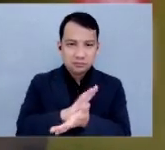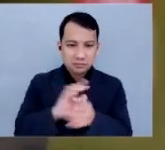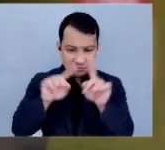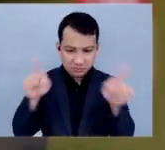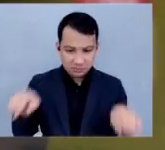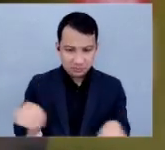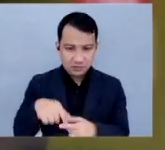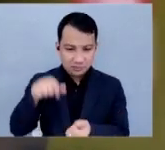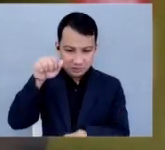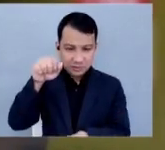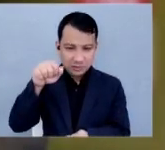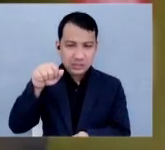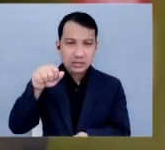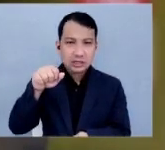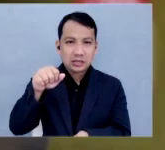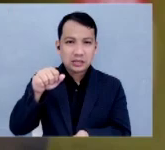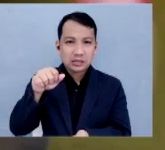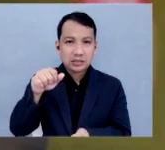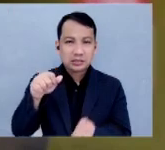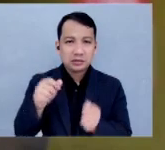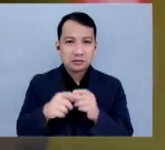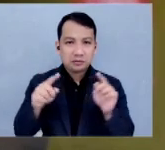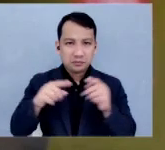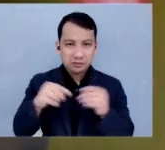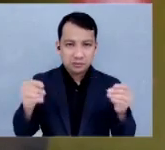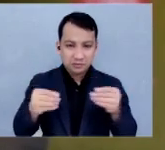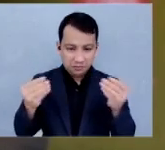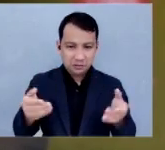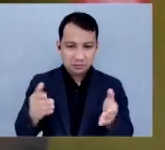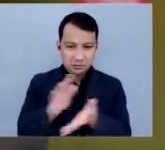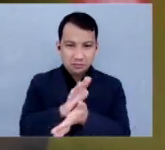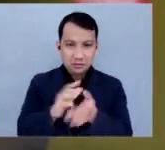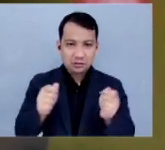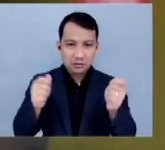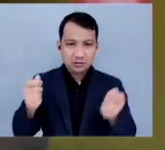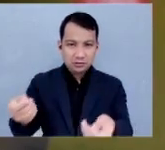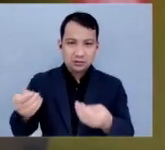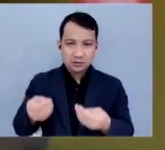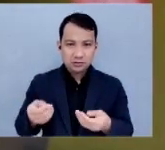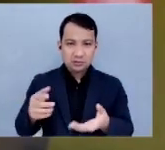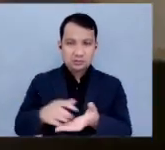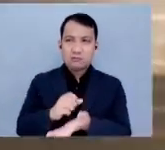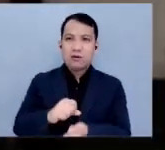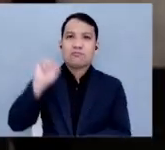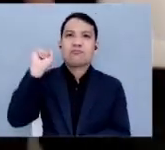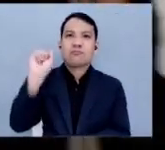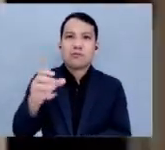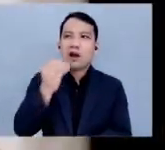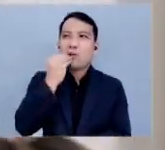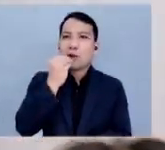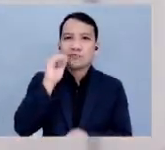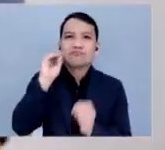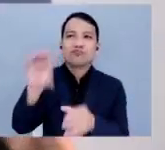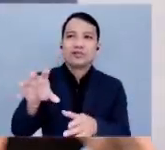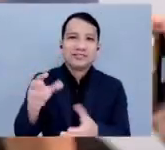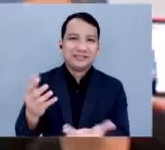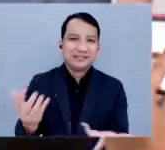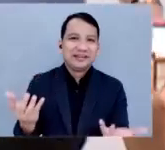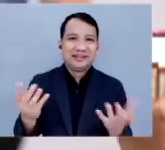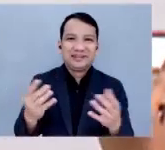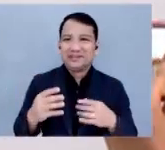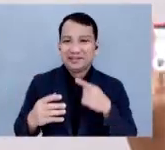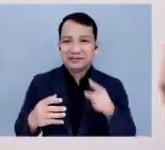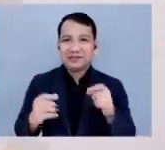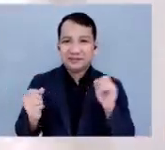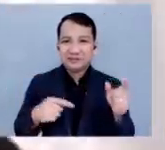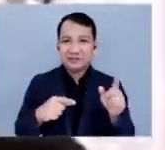papel niya, warrant, kasi pag bigay niya sa akin, ipapakain ko talaga sa kanya. Nagkomento rin si